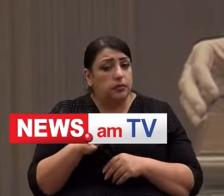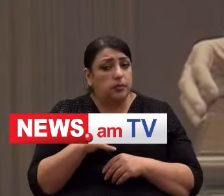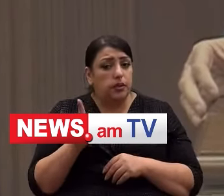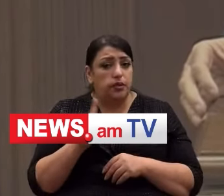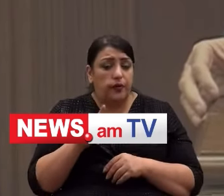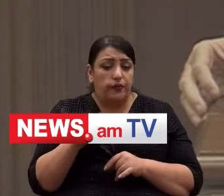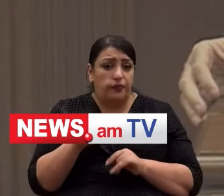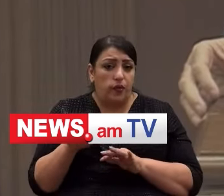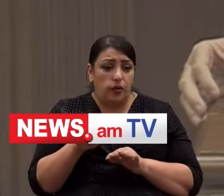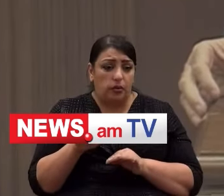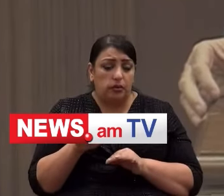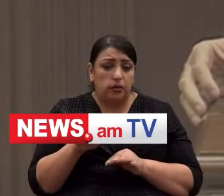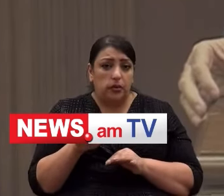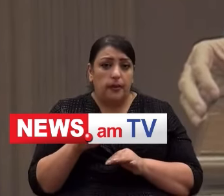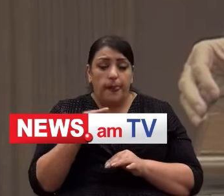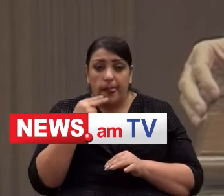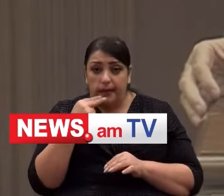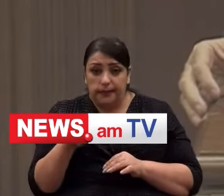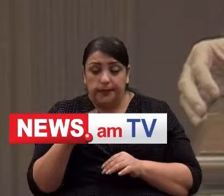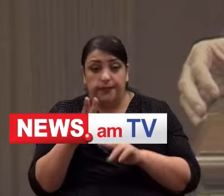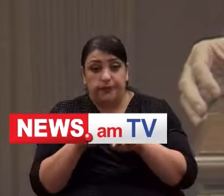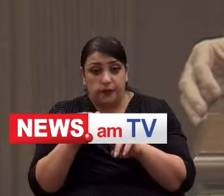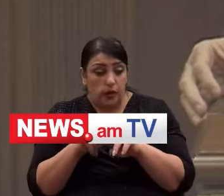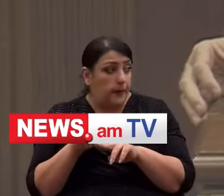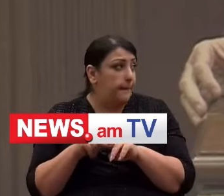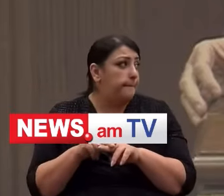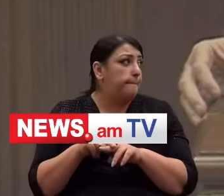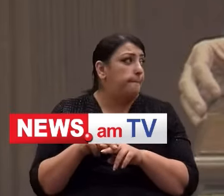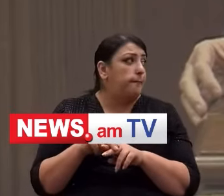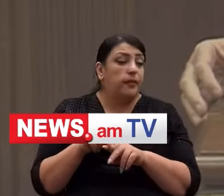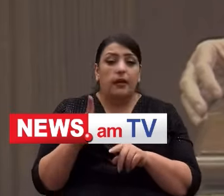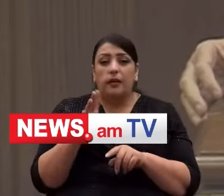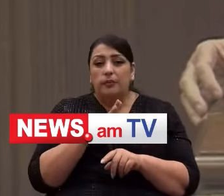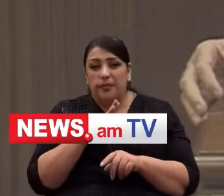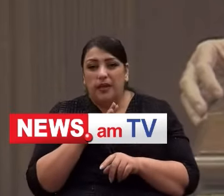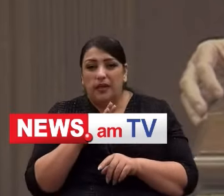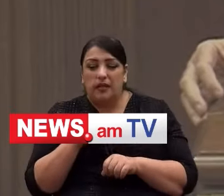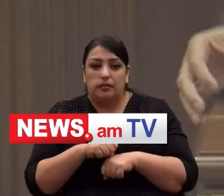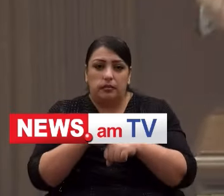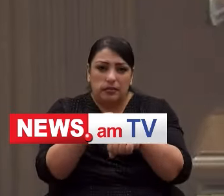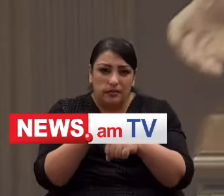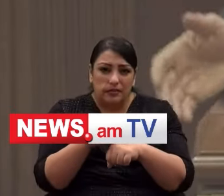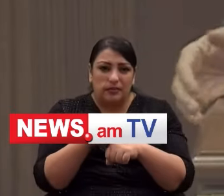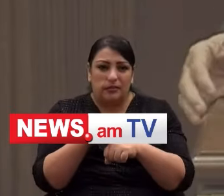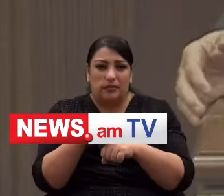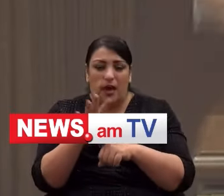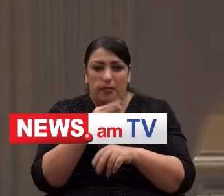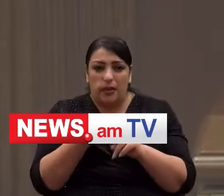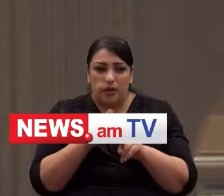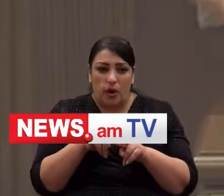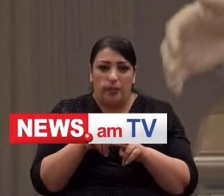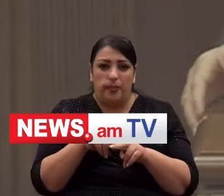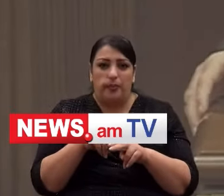է։ Հիմա ոստիկա եղել է հեղափոխությունից առաջ, երբ որ մեկ ինչ-որ ակցիաներ են կատարել, ոստիկաներ են եղել,